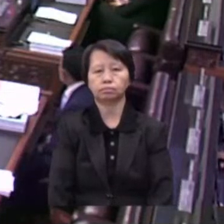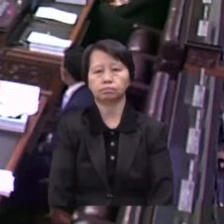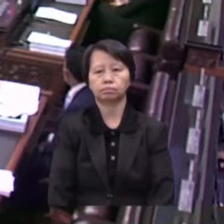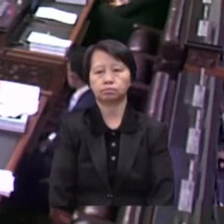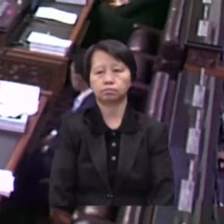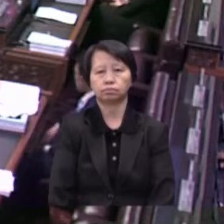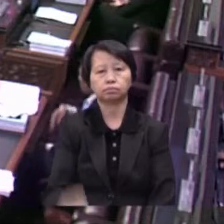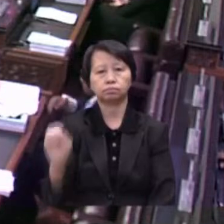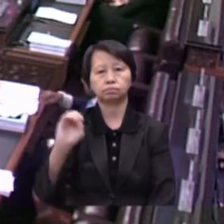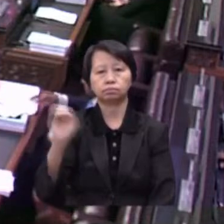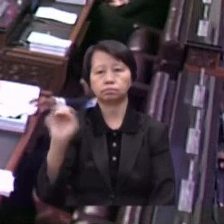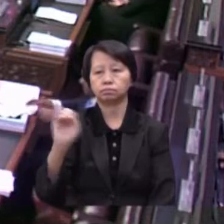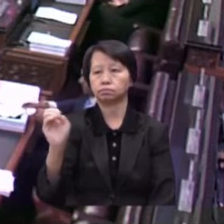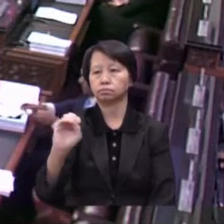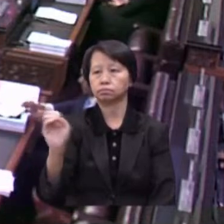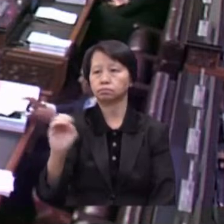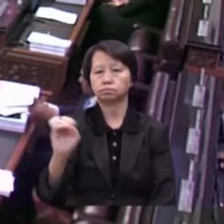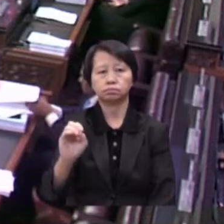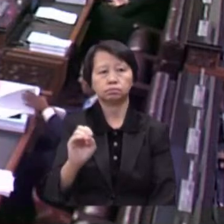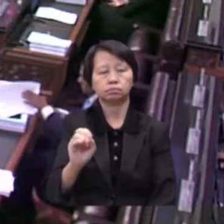tak ada